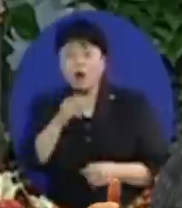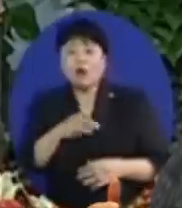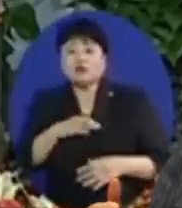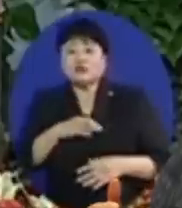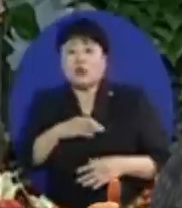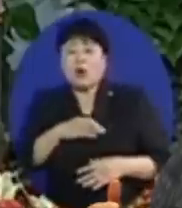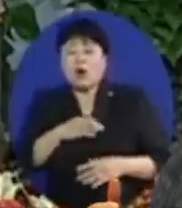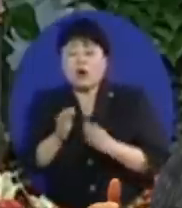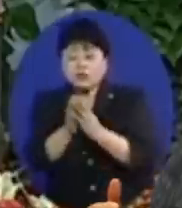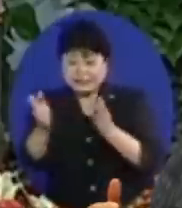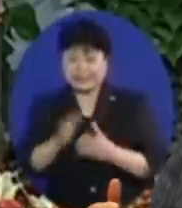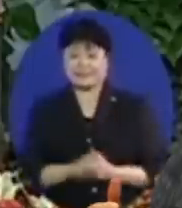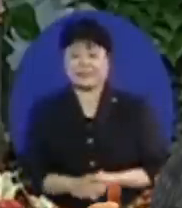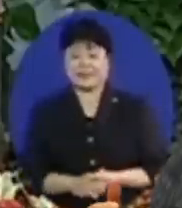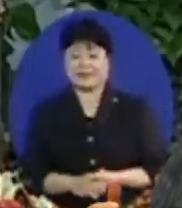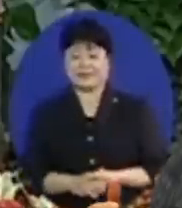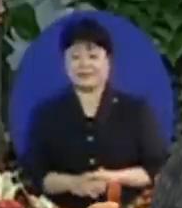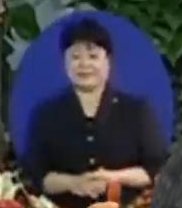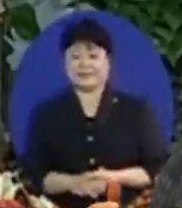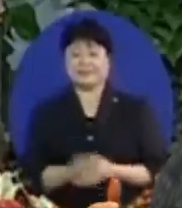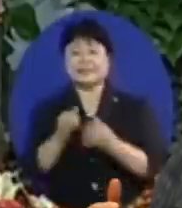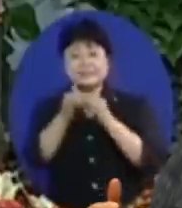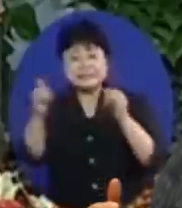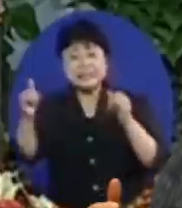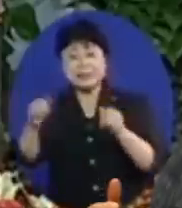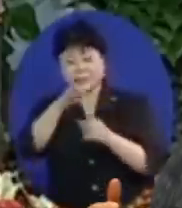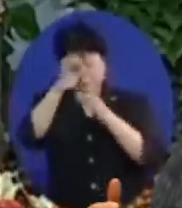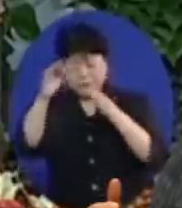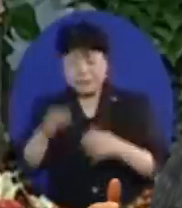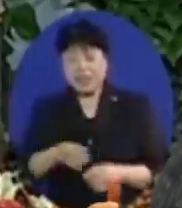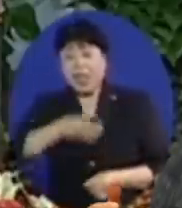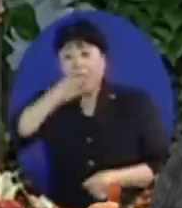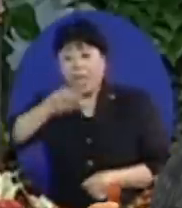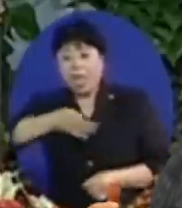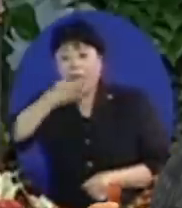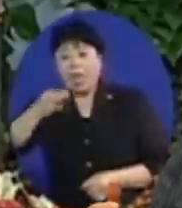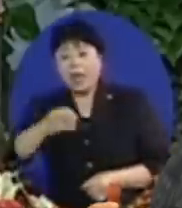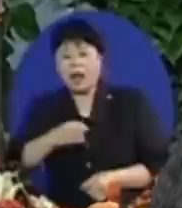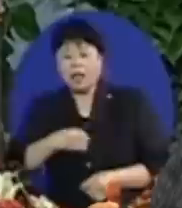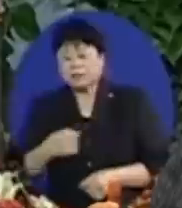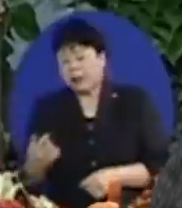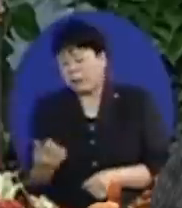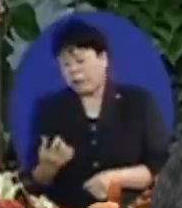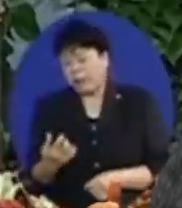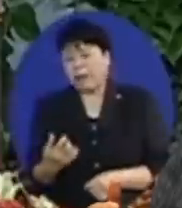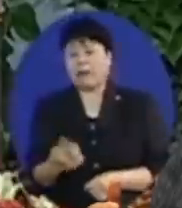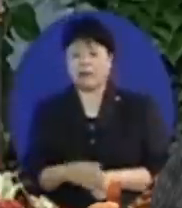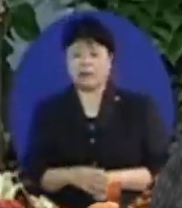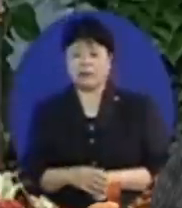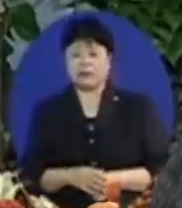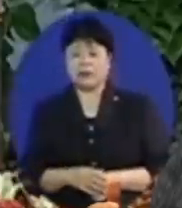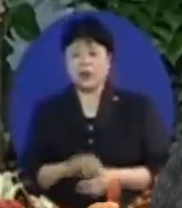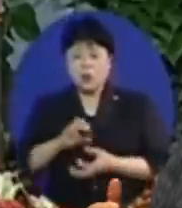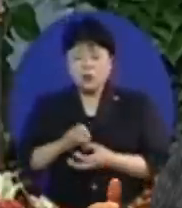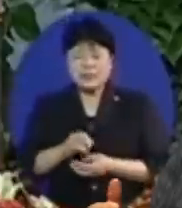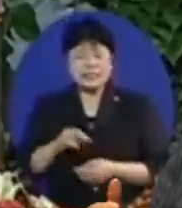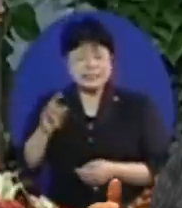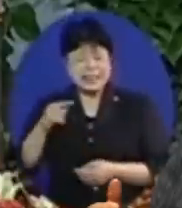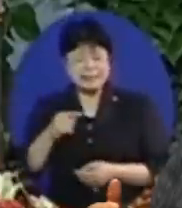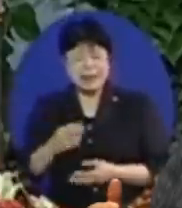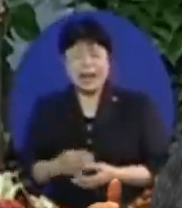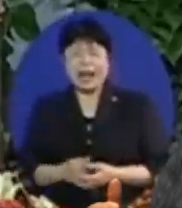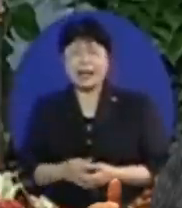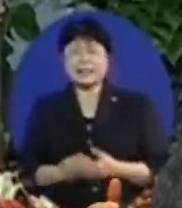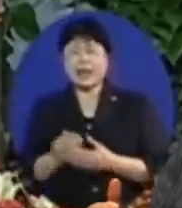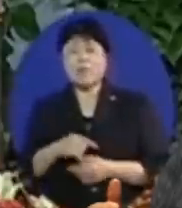데서 시작된다고 말하셨습니다. 이런 사람들은 평소 기침을 하거나 가슴 아리를 하고 위산 과다 현상을 보이고 늘